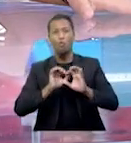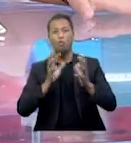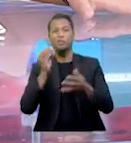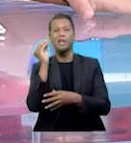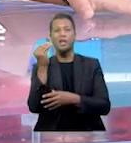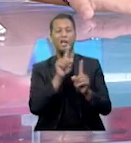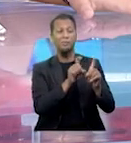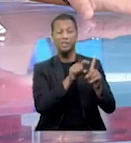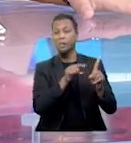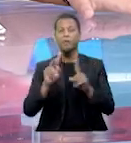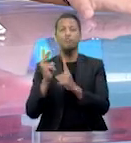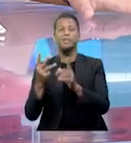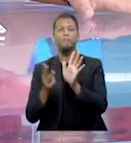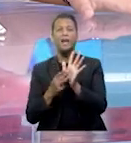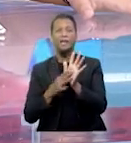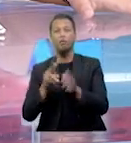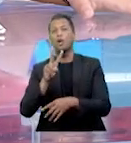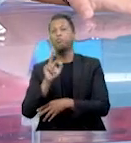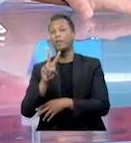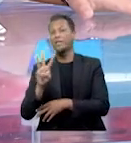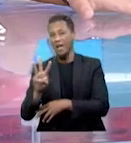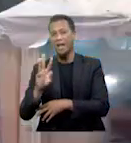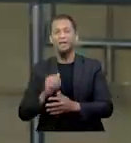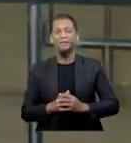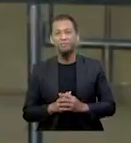hingga 12 Maret 2023.